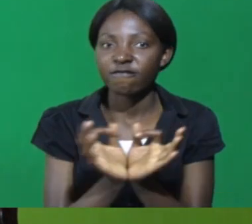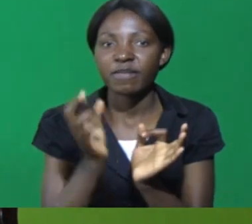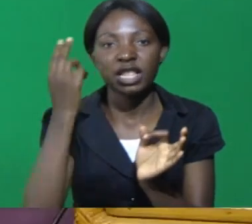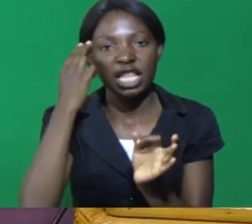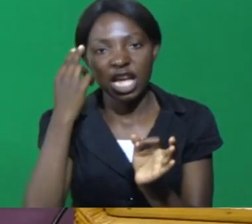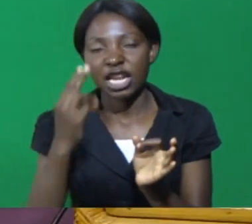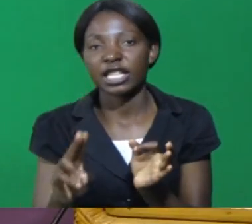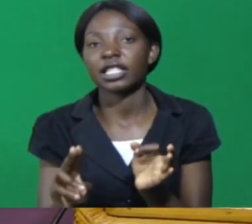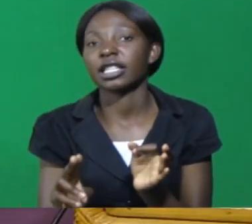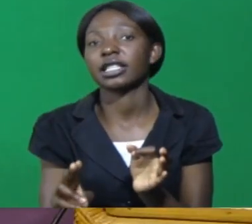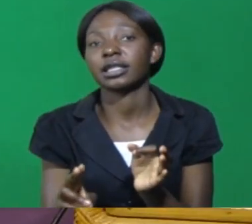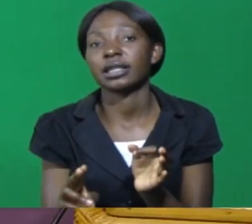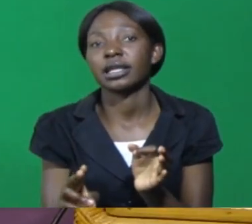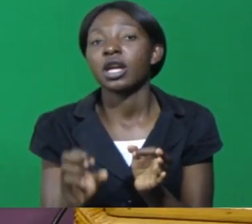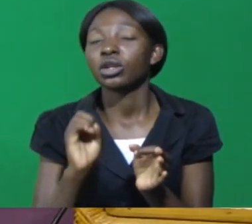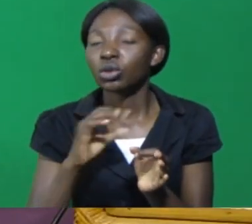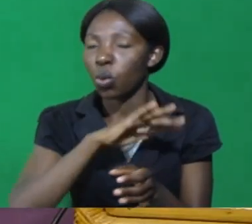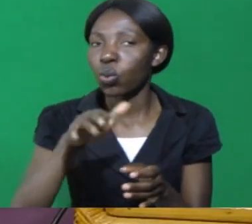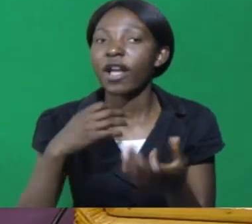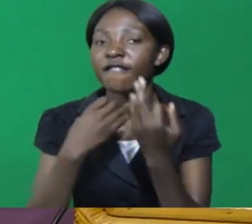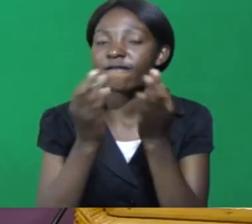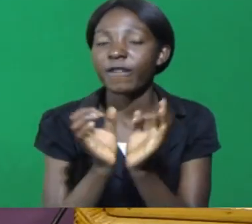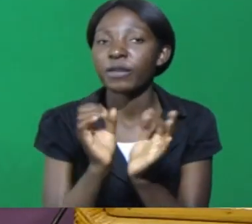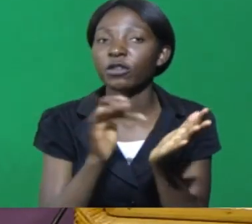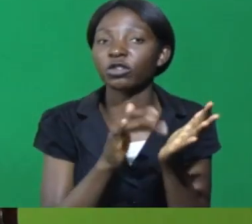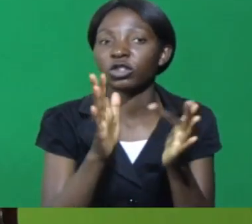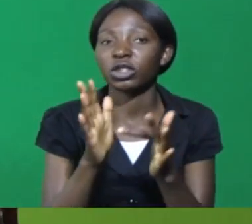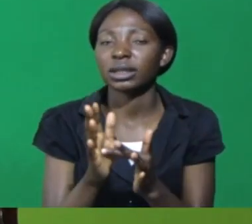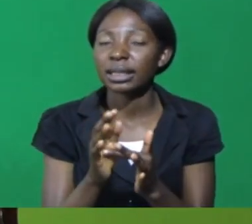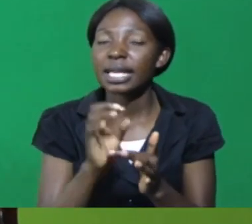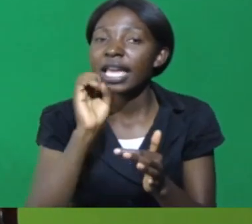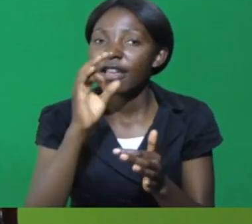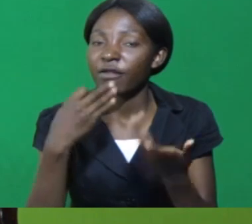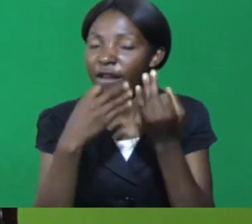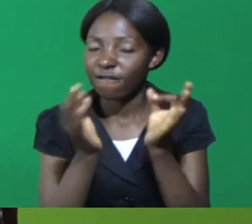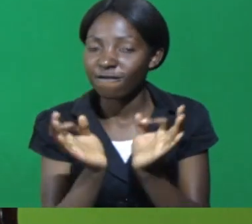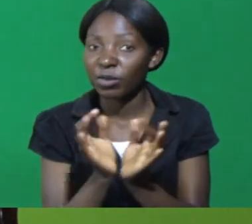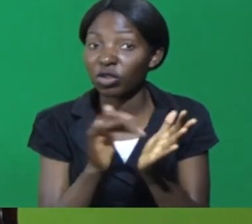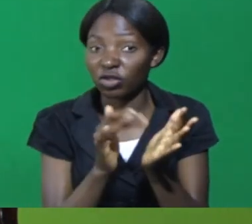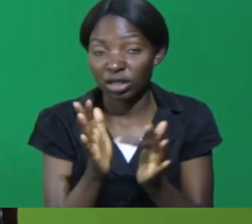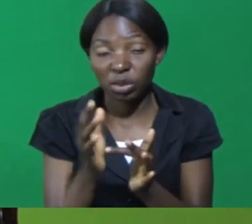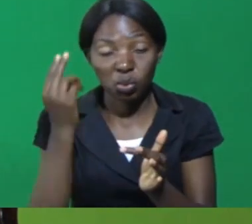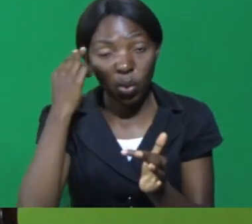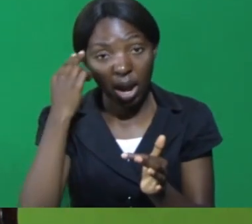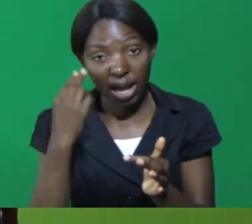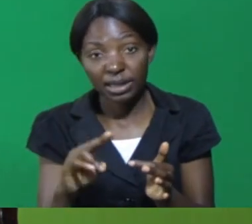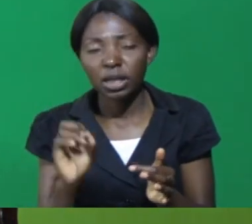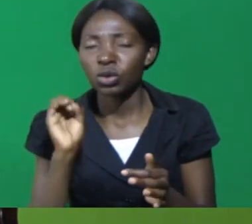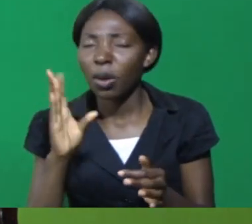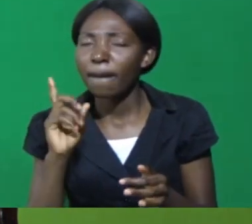hama dzinonzwa exactly. Saka zviri kubuda panapa vateerereka ndezvekuti nyanya kunzwa